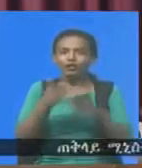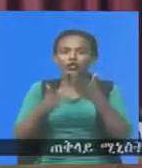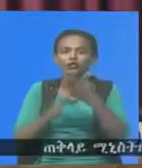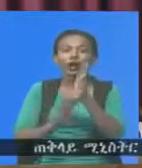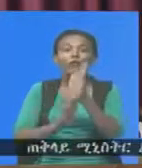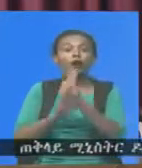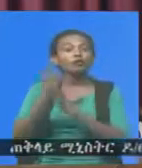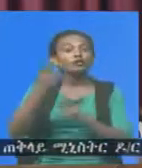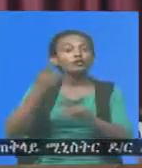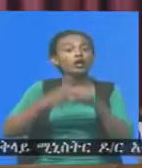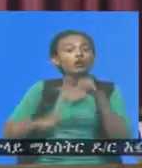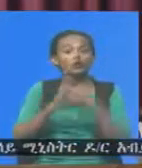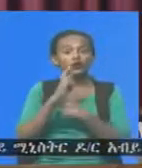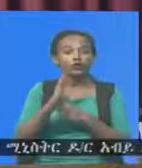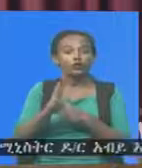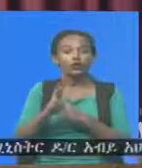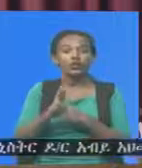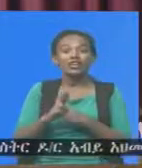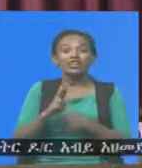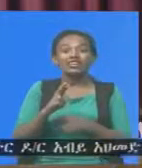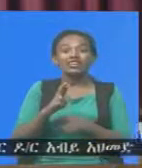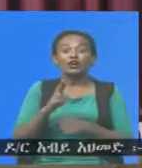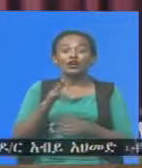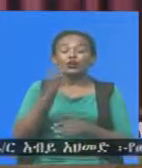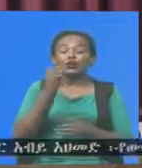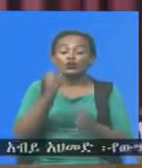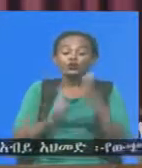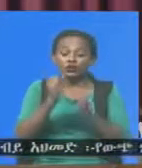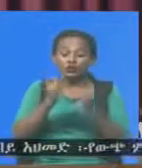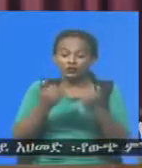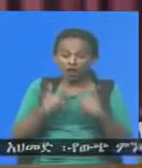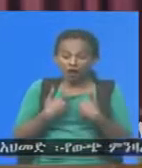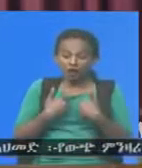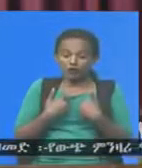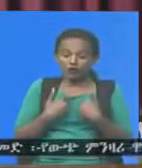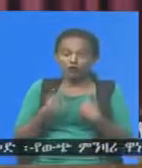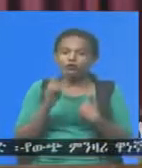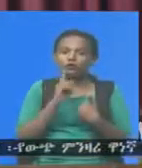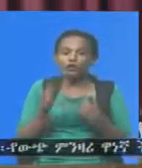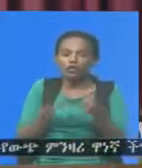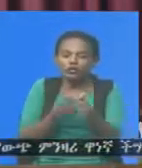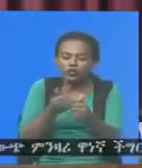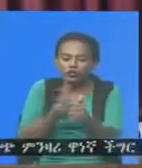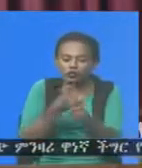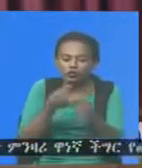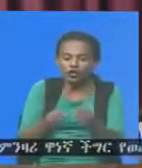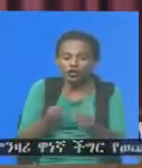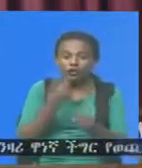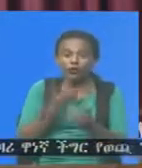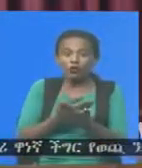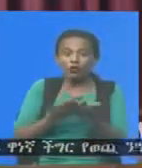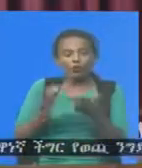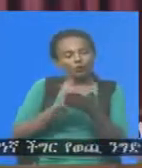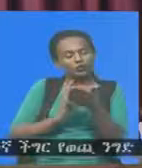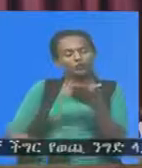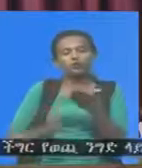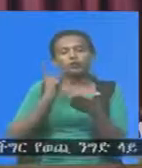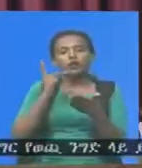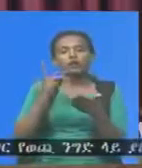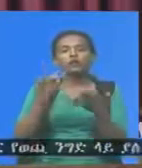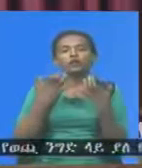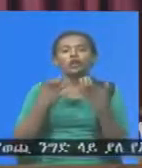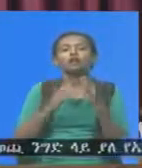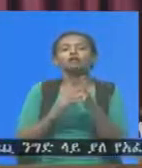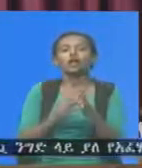ያልቻሉ ናቸው። ካለ ውድድር ውድድር ያለ እንደሆነ ምን ሊያስከትሉ ይችላሉ የሚለውን ጉዳይ በዝርዝር ማየት ይፈልጋል።